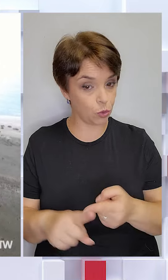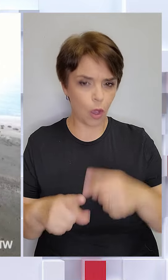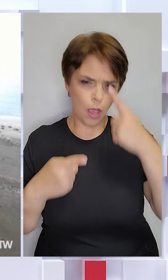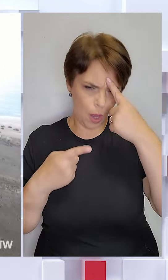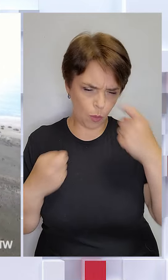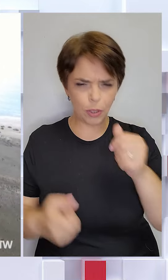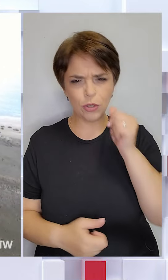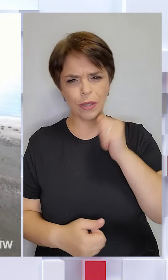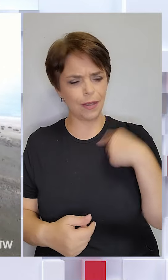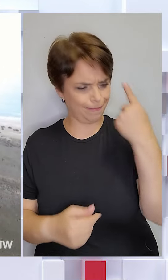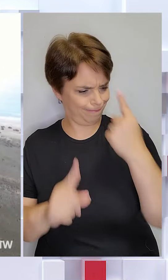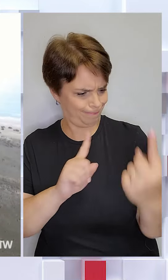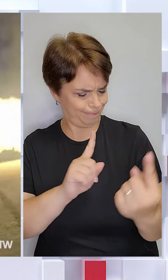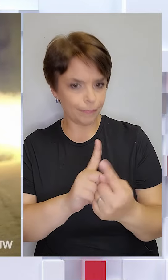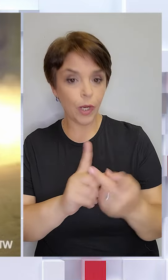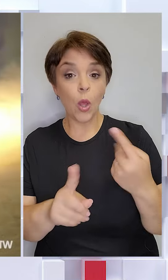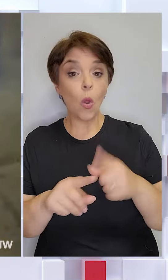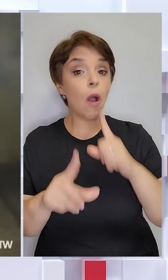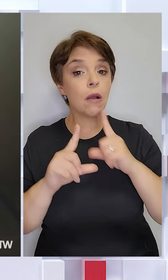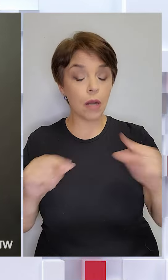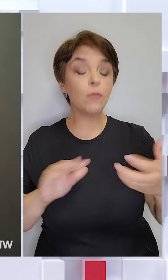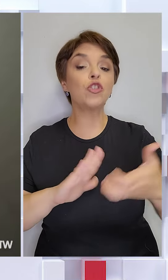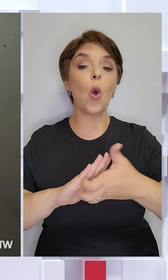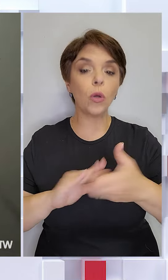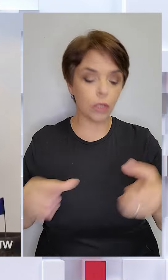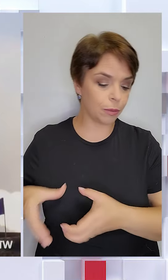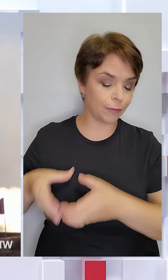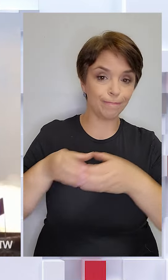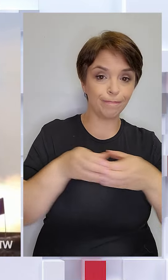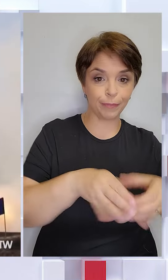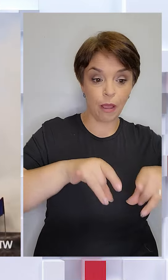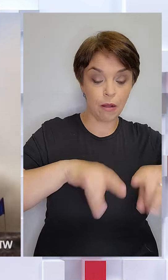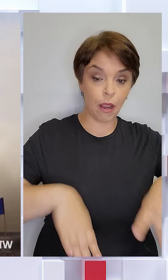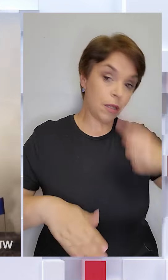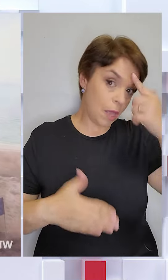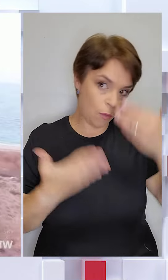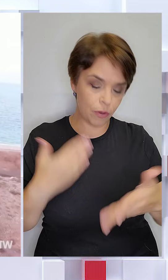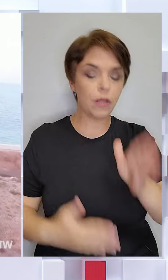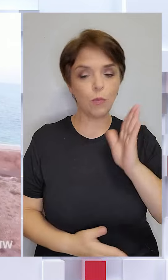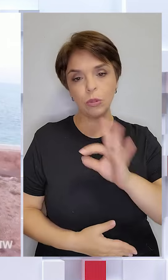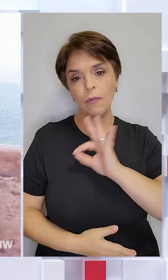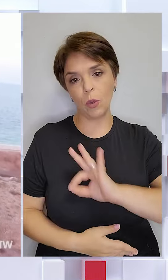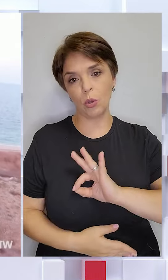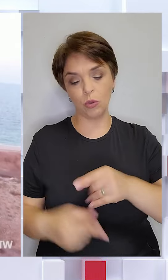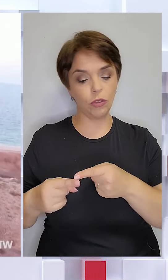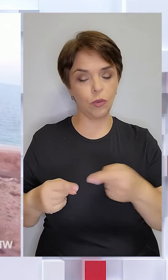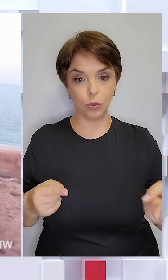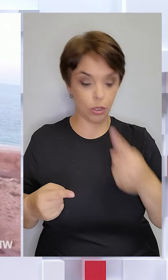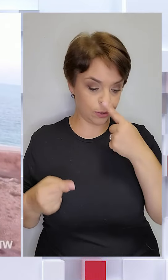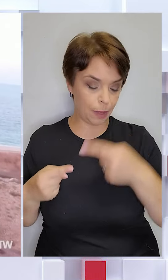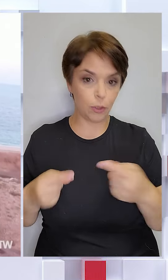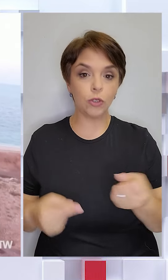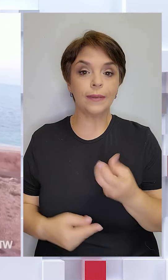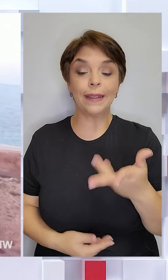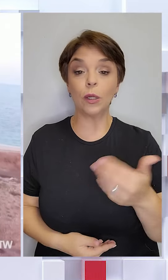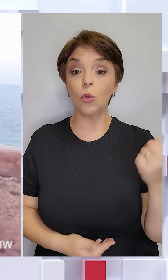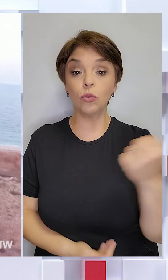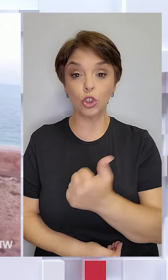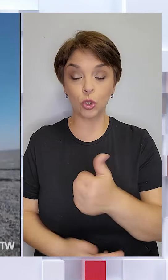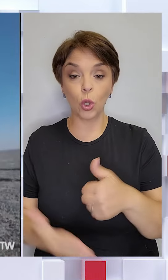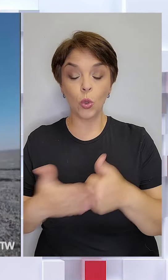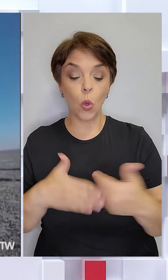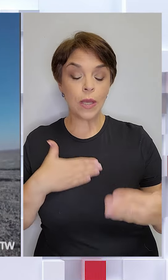публічно, і приватно, але попри це Кремль уже отримав партії ракет і, ймовірно, використає їх упродовж найближчих декількох тижнів.